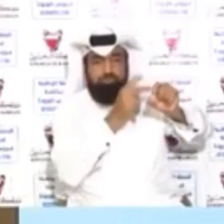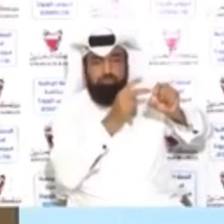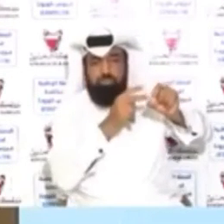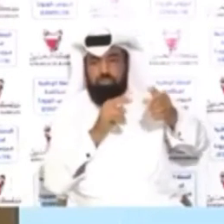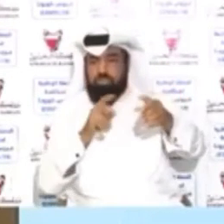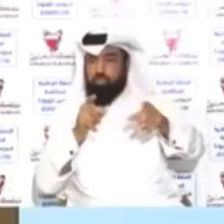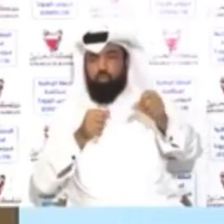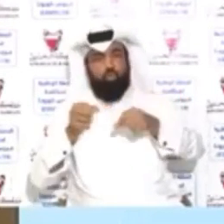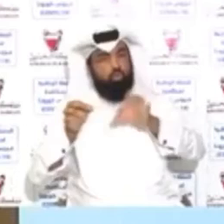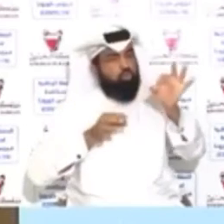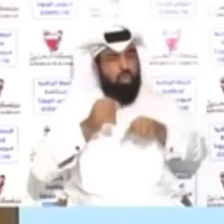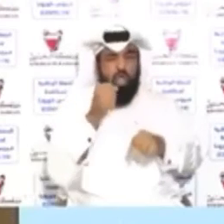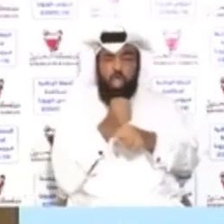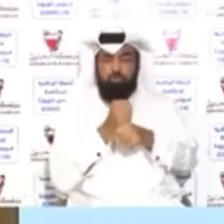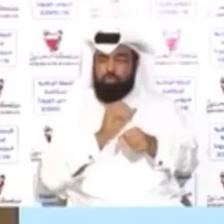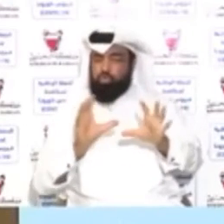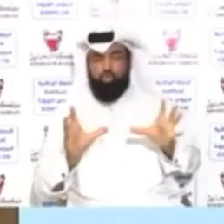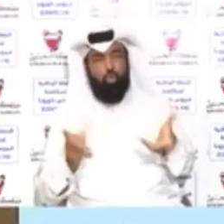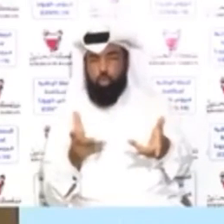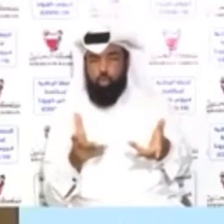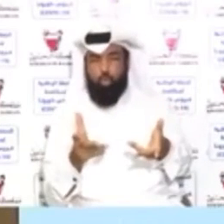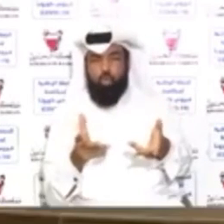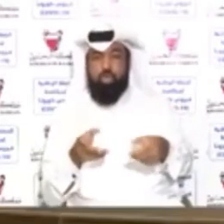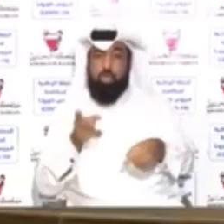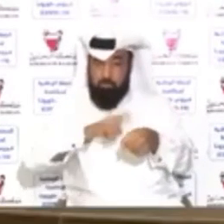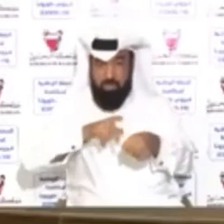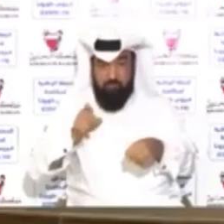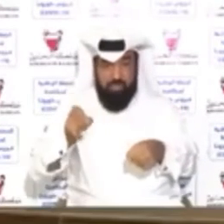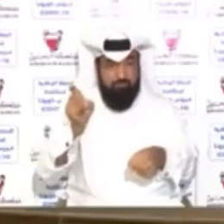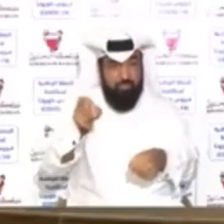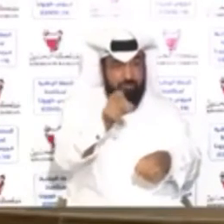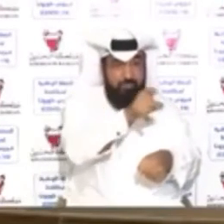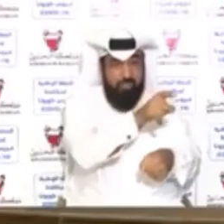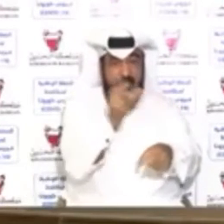هذه النتائج الإيجابية، وهل للفريق اجتهادات